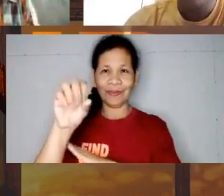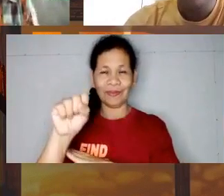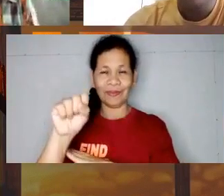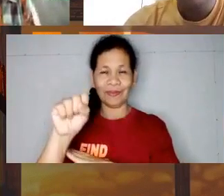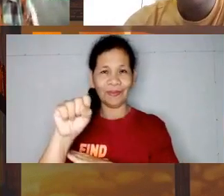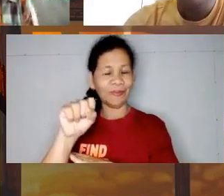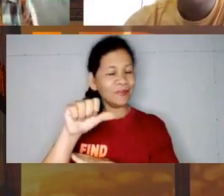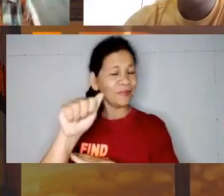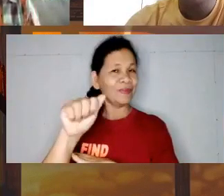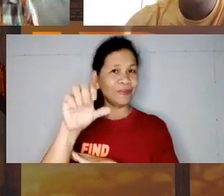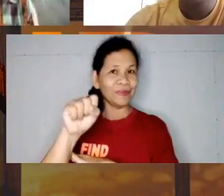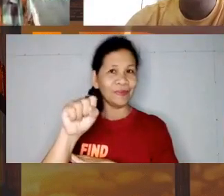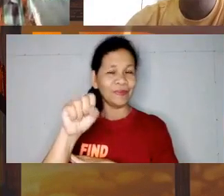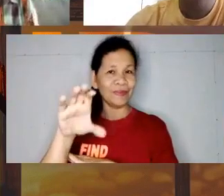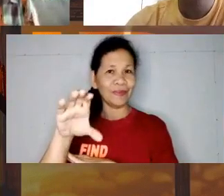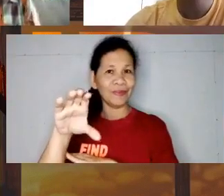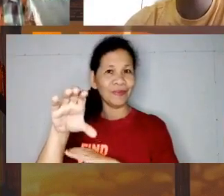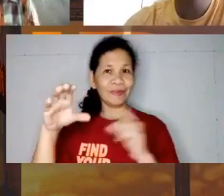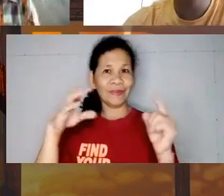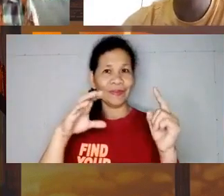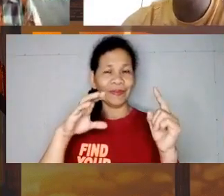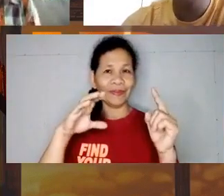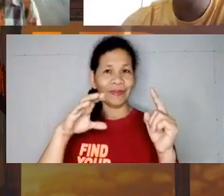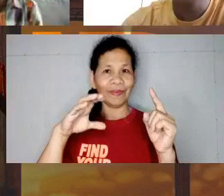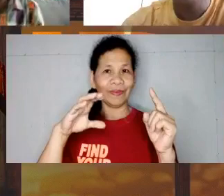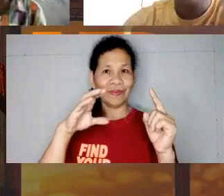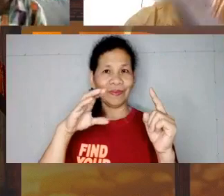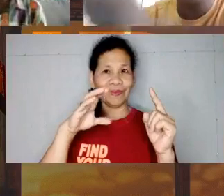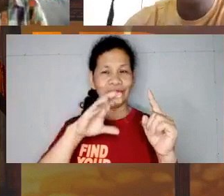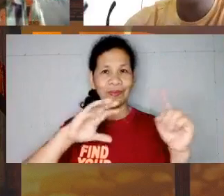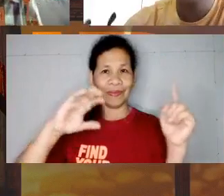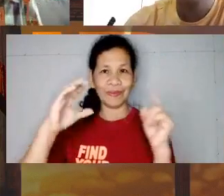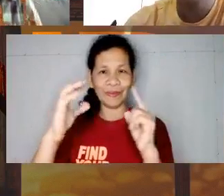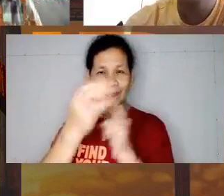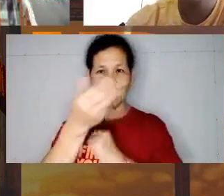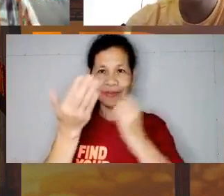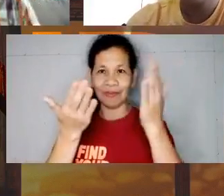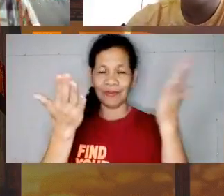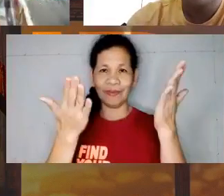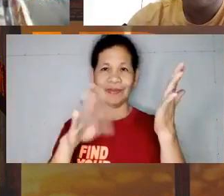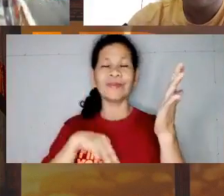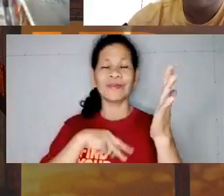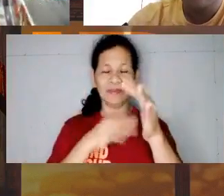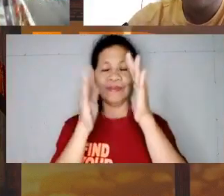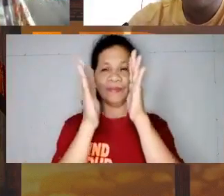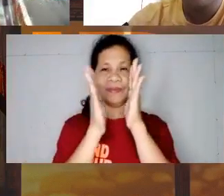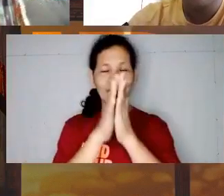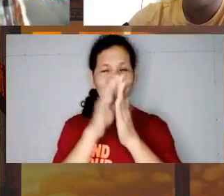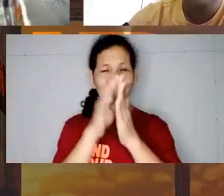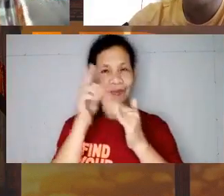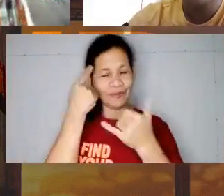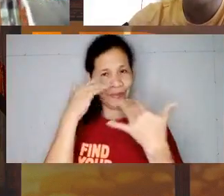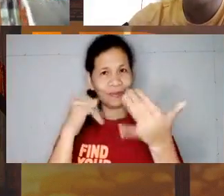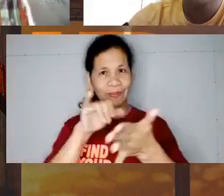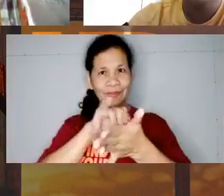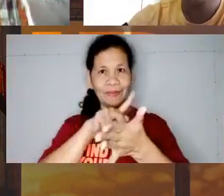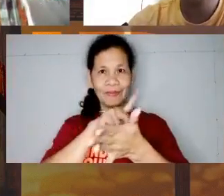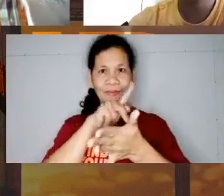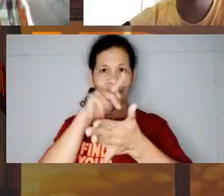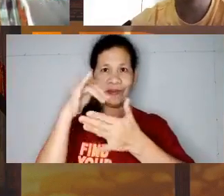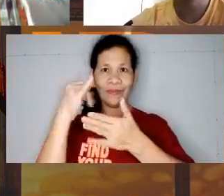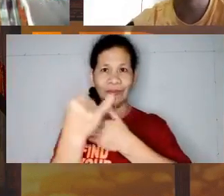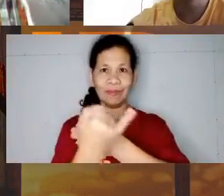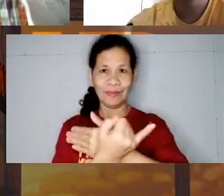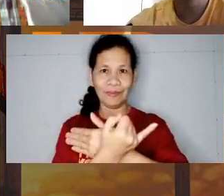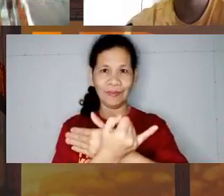napakarami niyang mga panukala, mga project na idalangin natin ito po'y mangyari. Tama-tama po, palagay ko pinili talaga ni